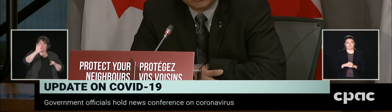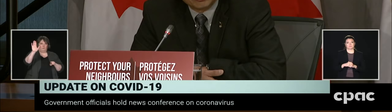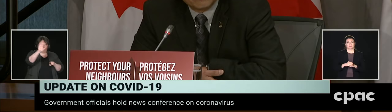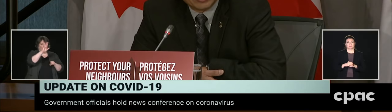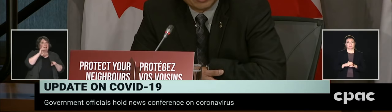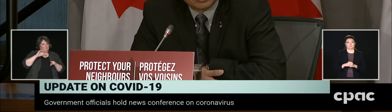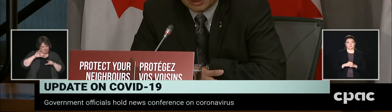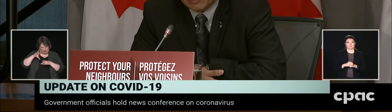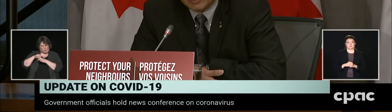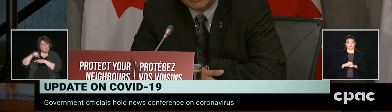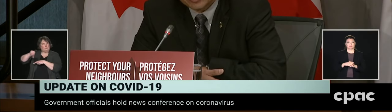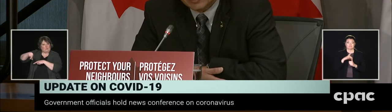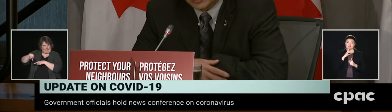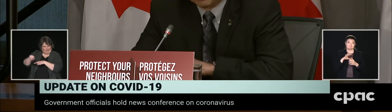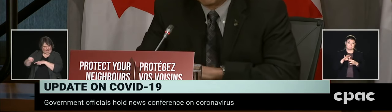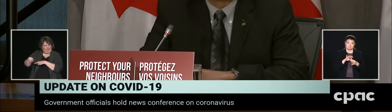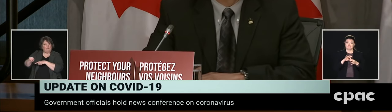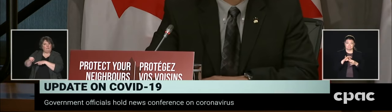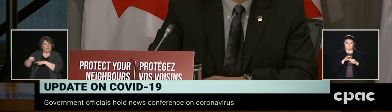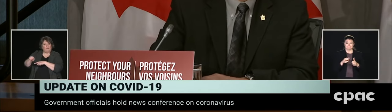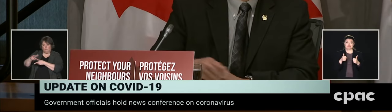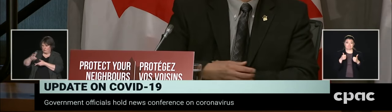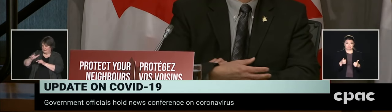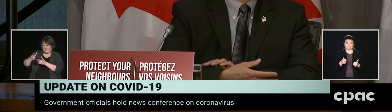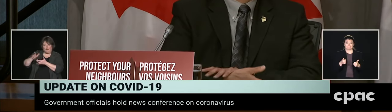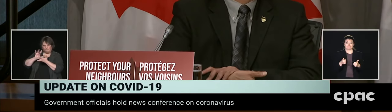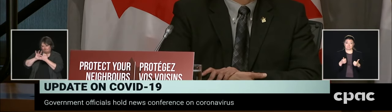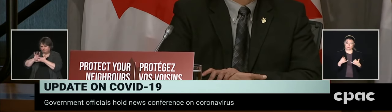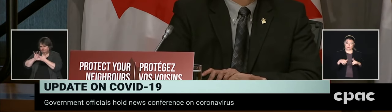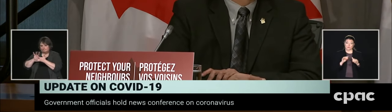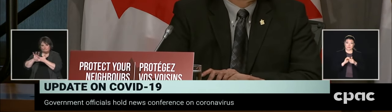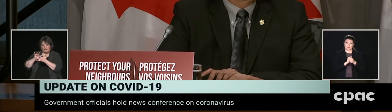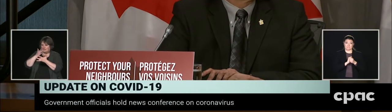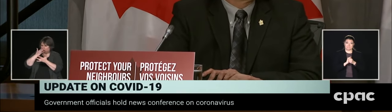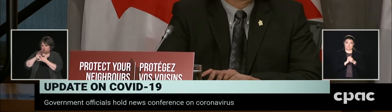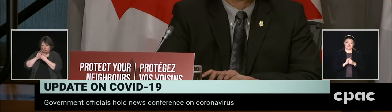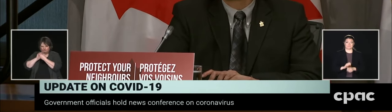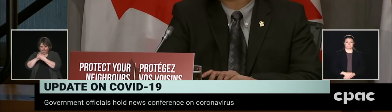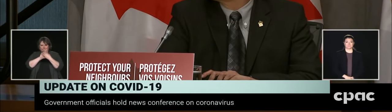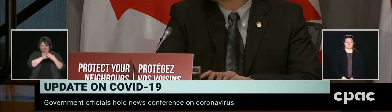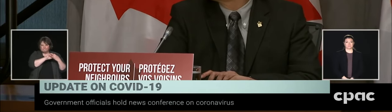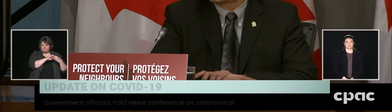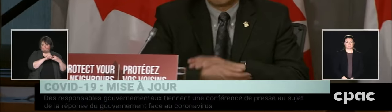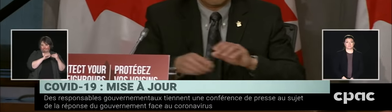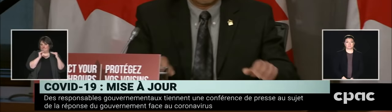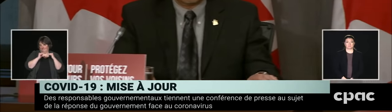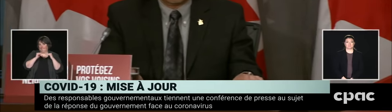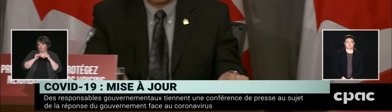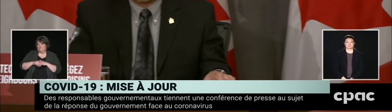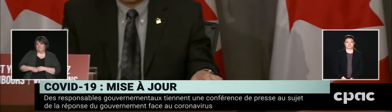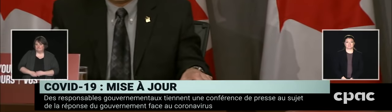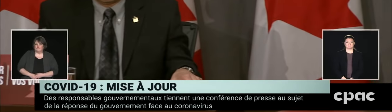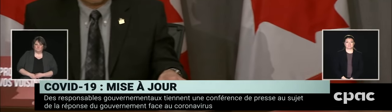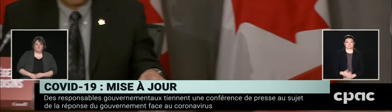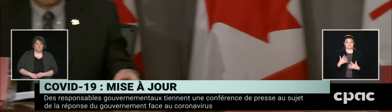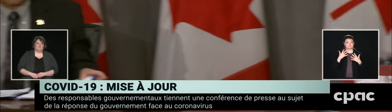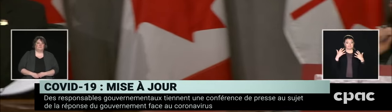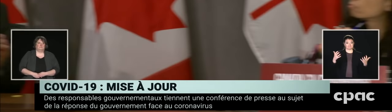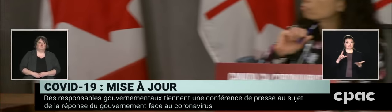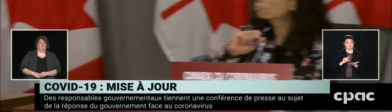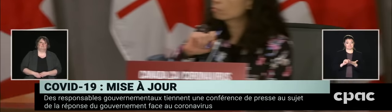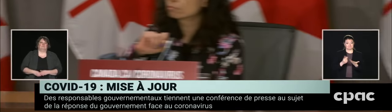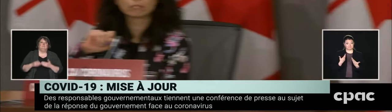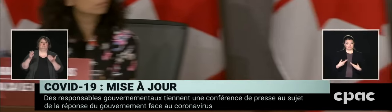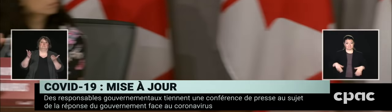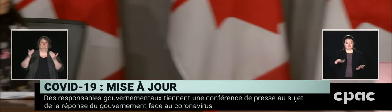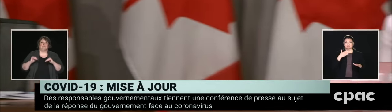On continue avec le travail ensemble. Merci, Dr. New. Ceci met fin à la conférence de presse pour aujourd'hui. That's it for today, folks. Thank you.